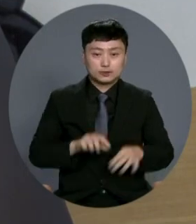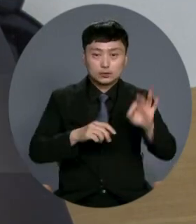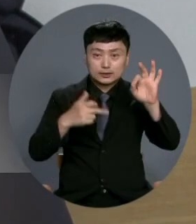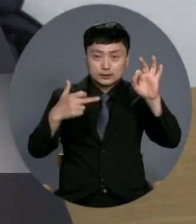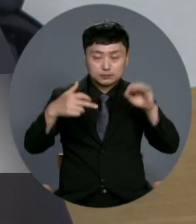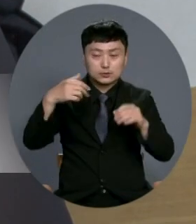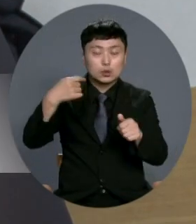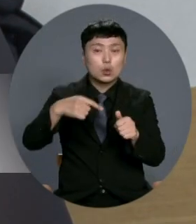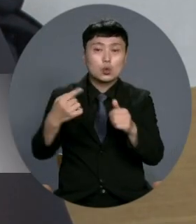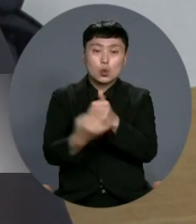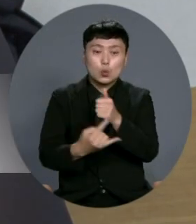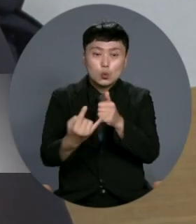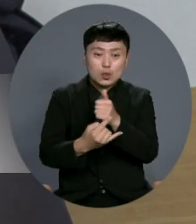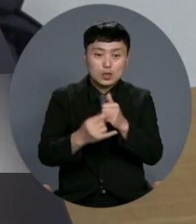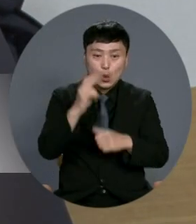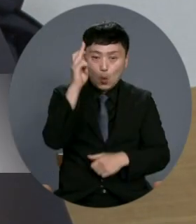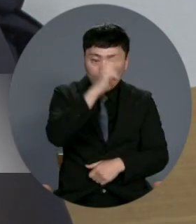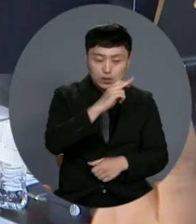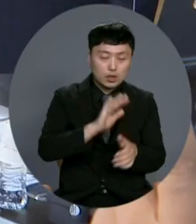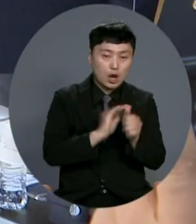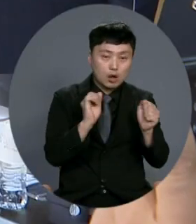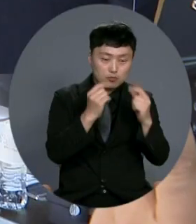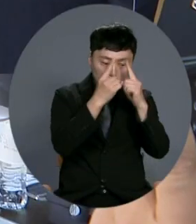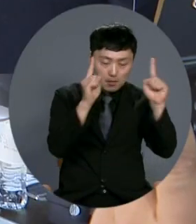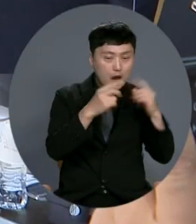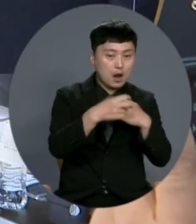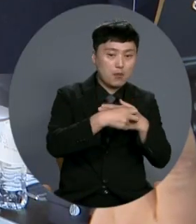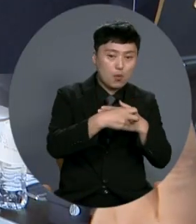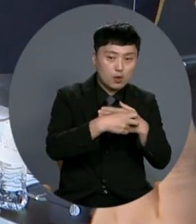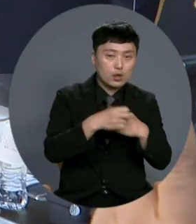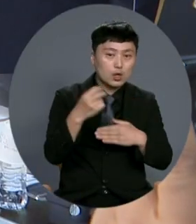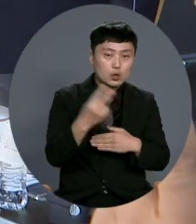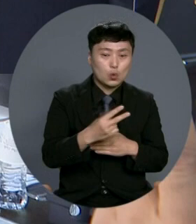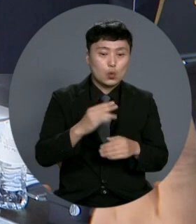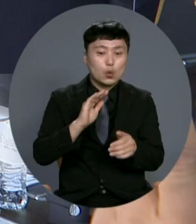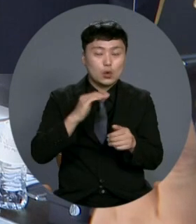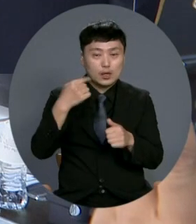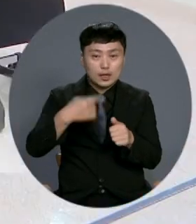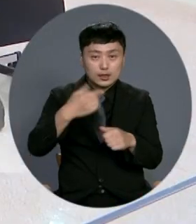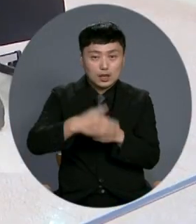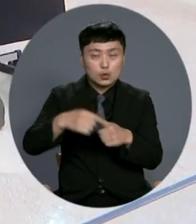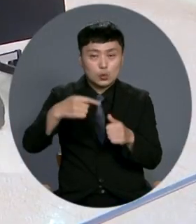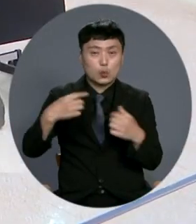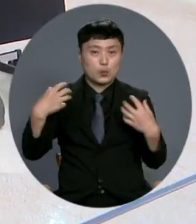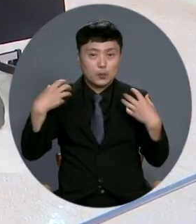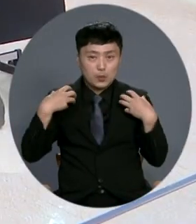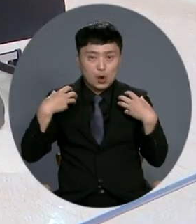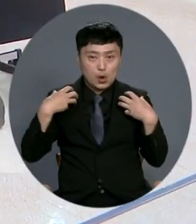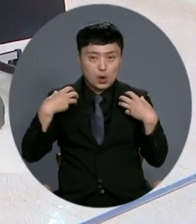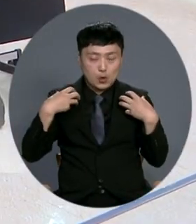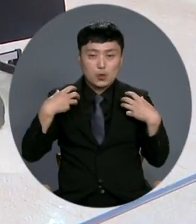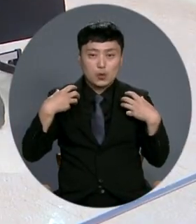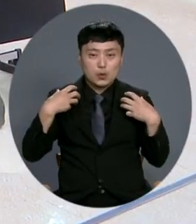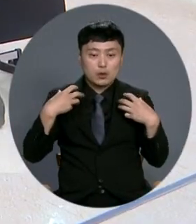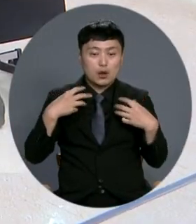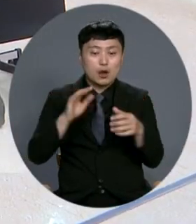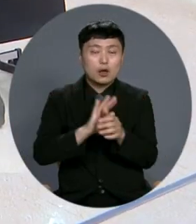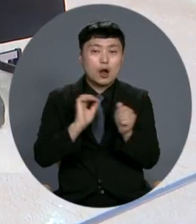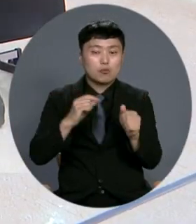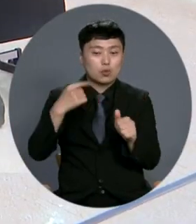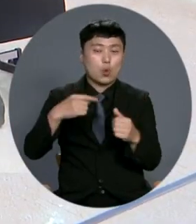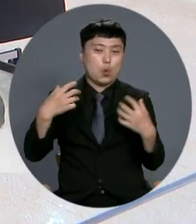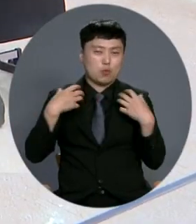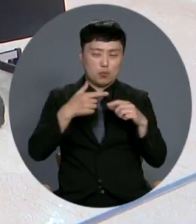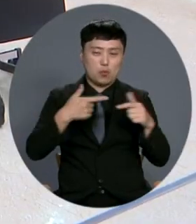17일에는 교육위원회가 오전에 경북대와 경북대병원, 대구교대, 오후에는 대구교육청과